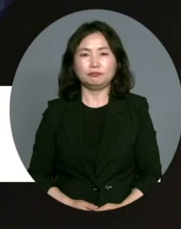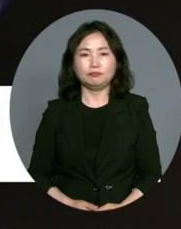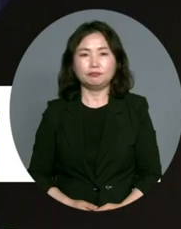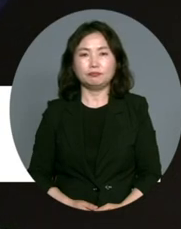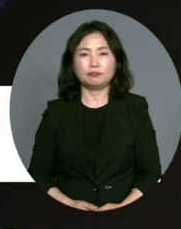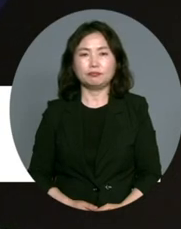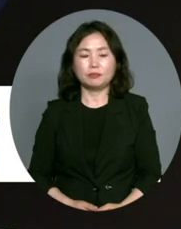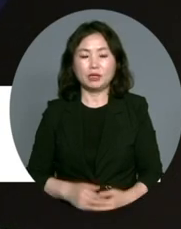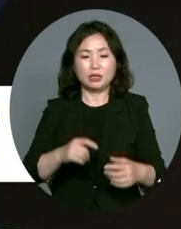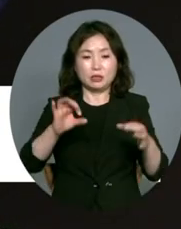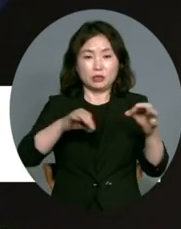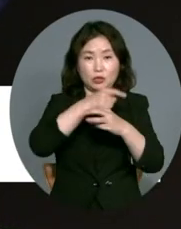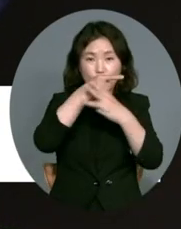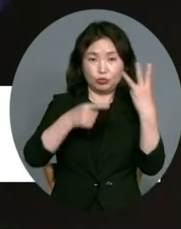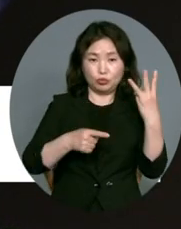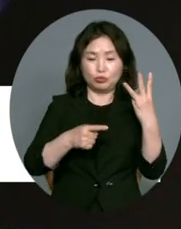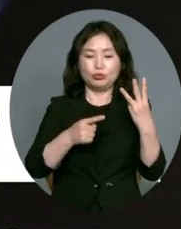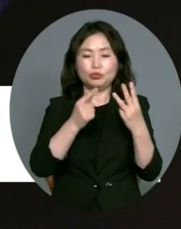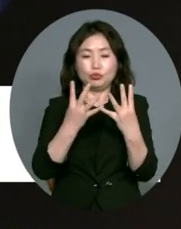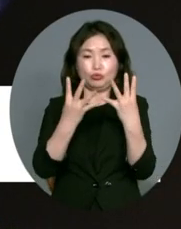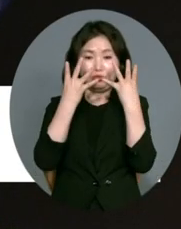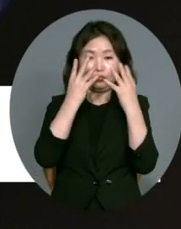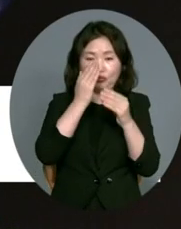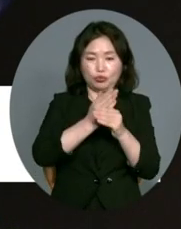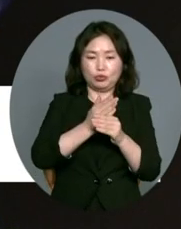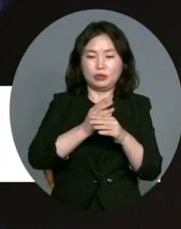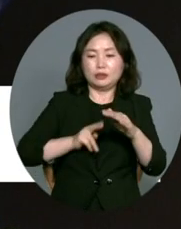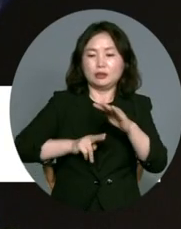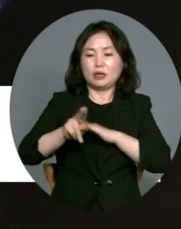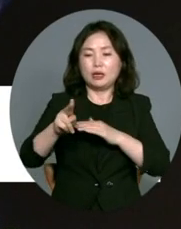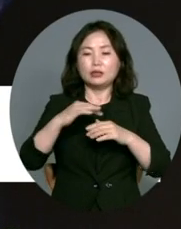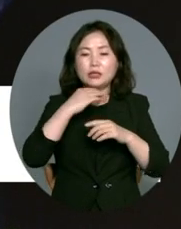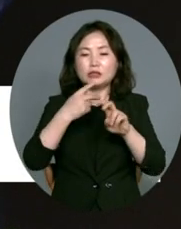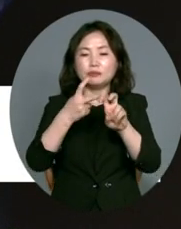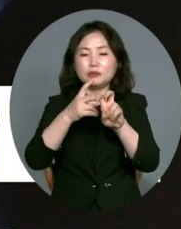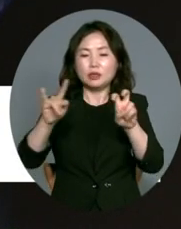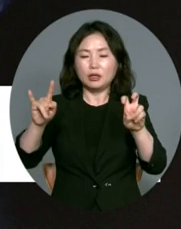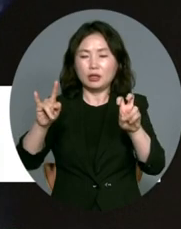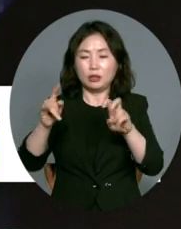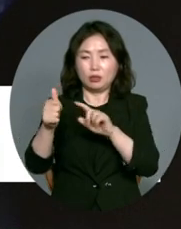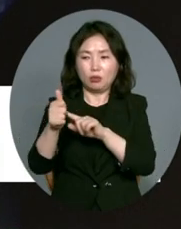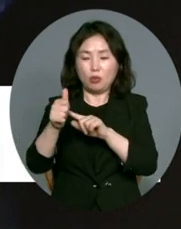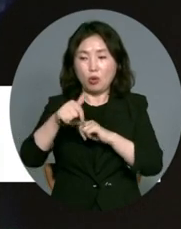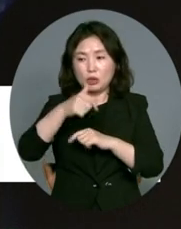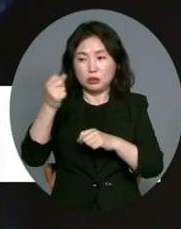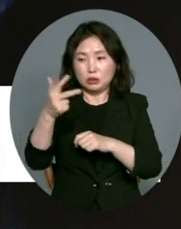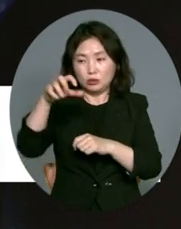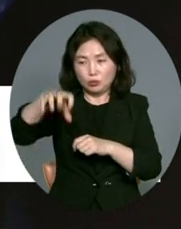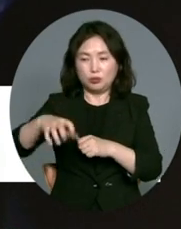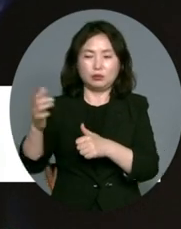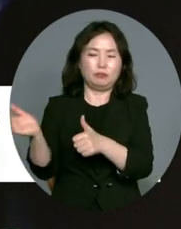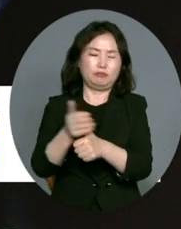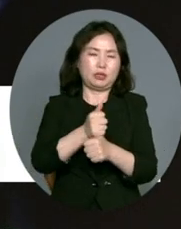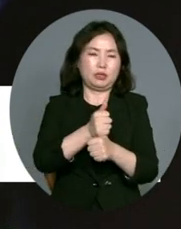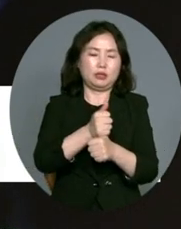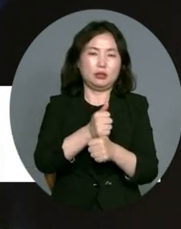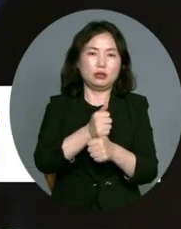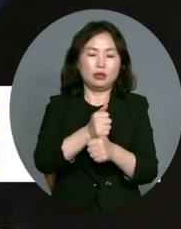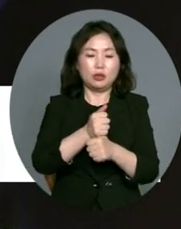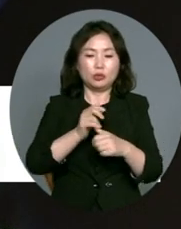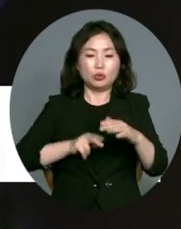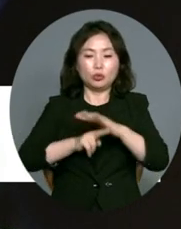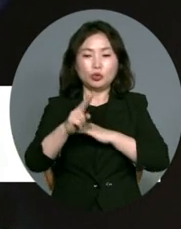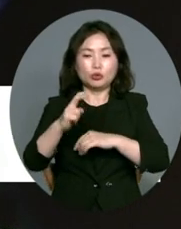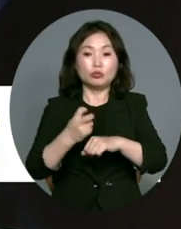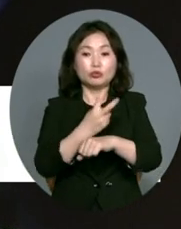4 상주 경찰서 유치장에 수감돼 있다 달았던 20대 피의자가 온으로 칠곡에서 검거됐습니다 도주